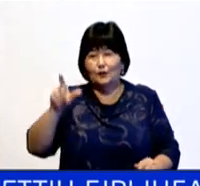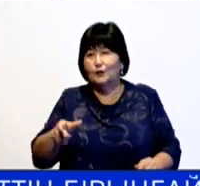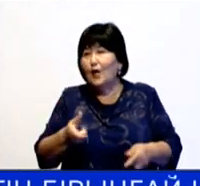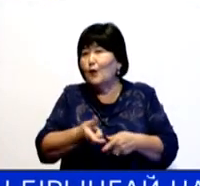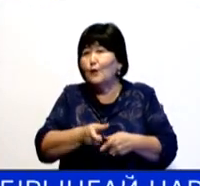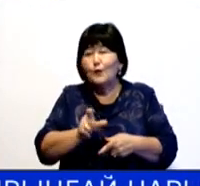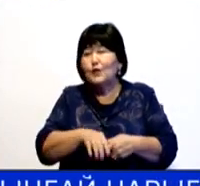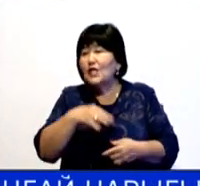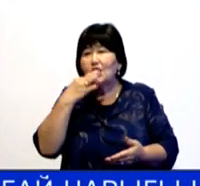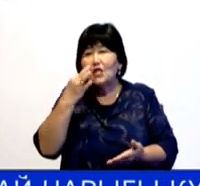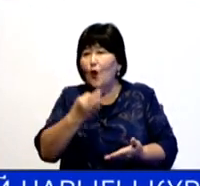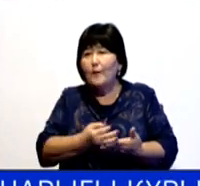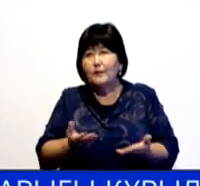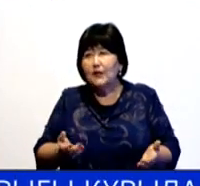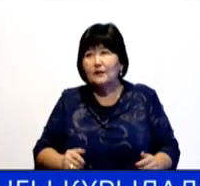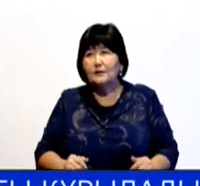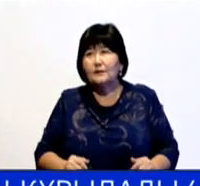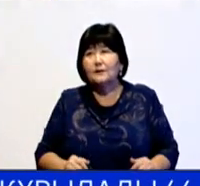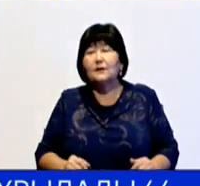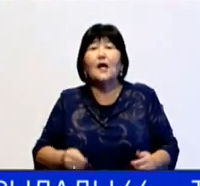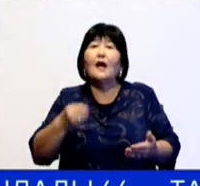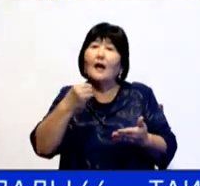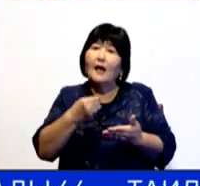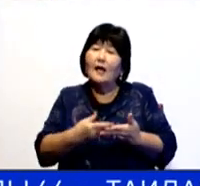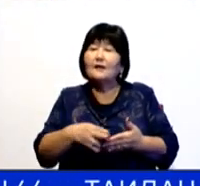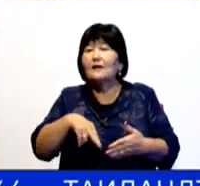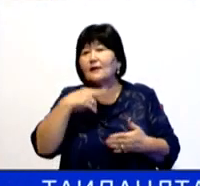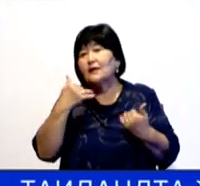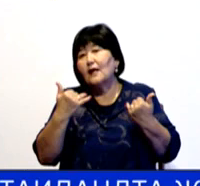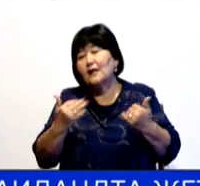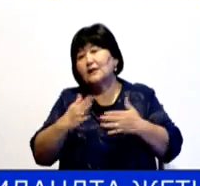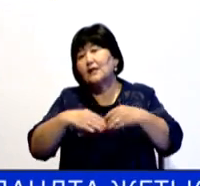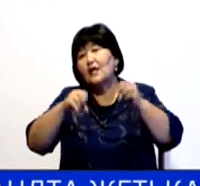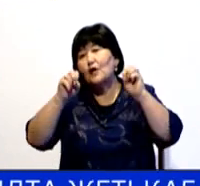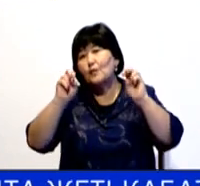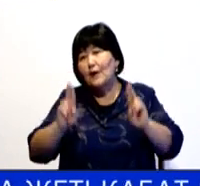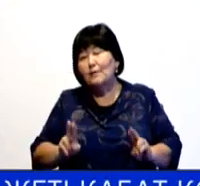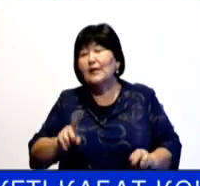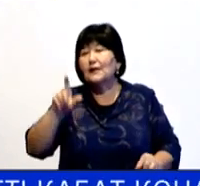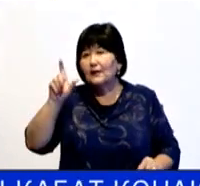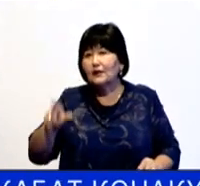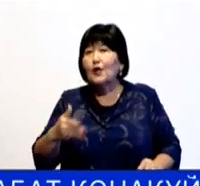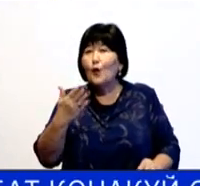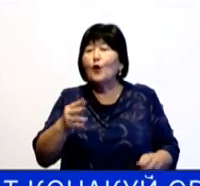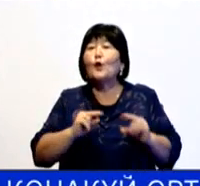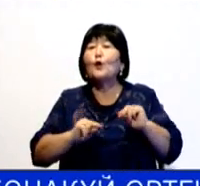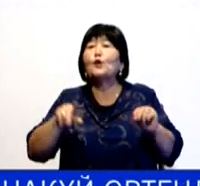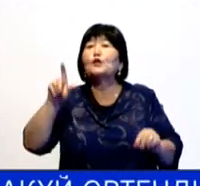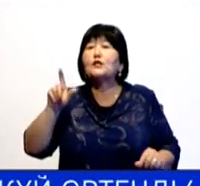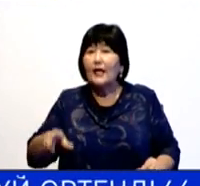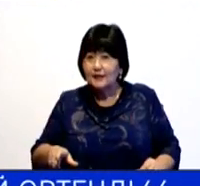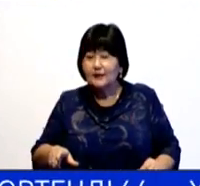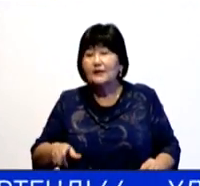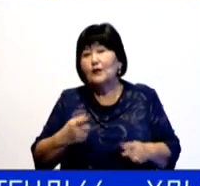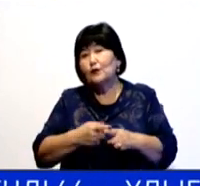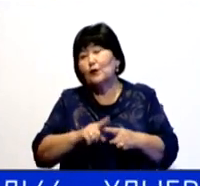өте жауапты, қадірлі де қастерлі мамандық иесі ол ұстаз.